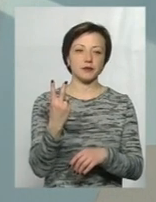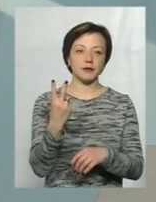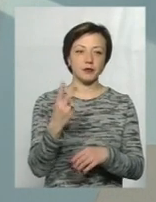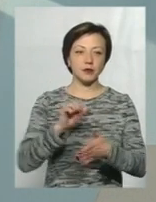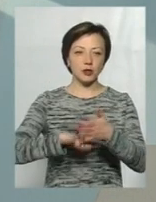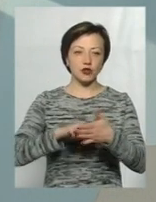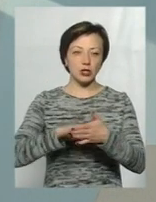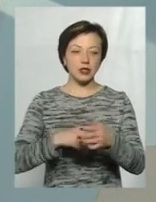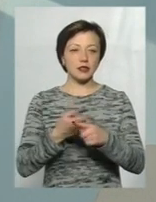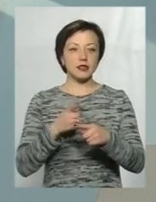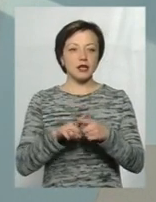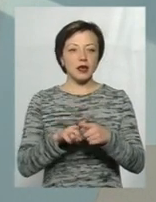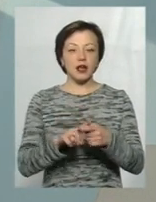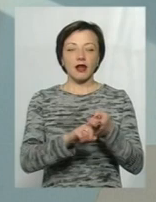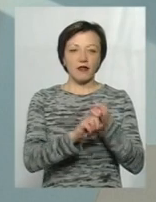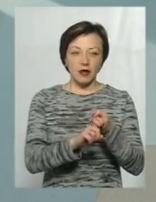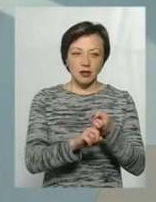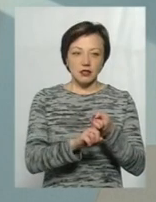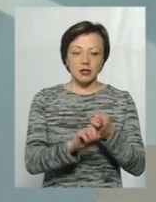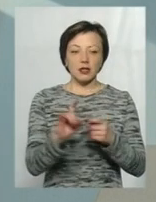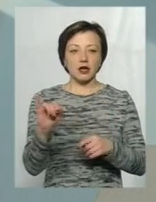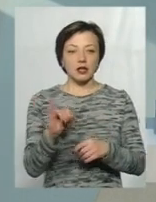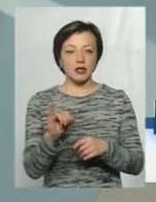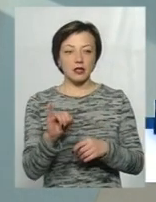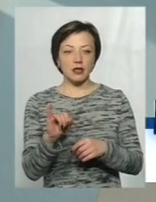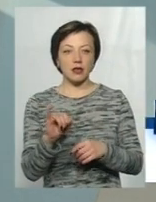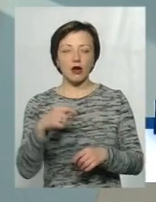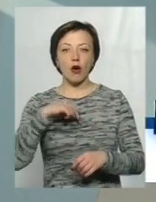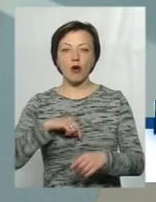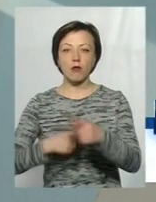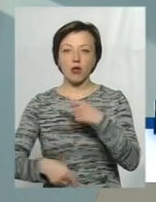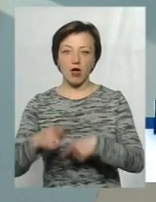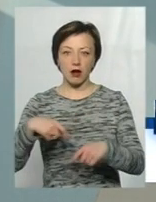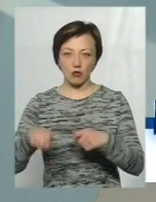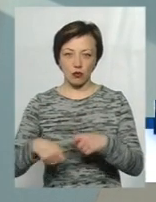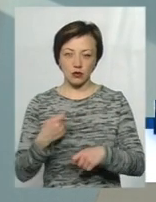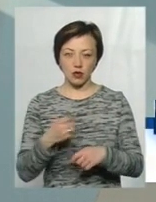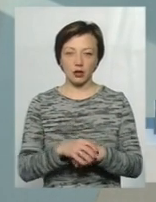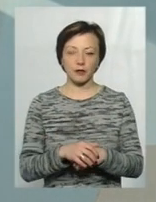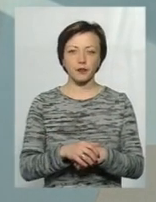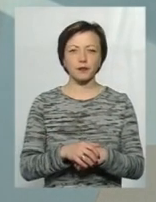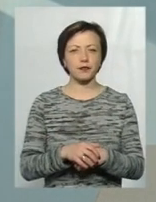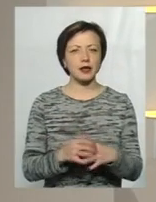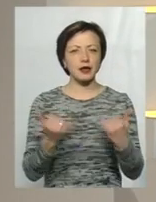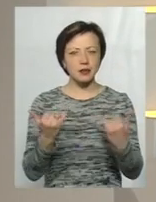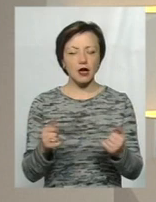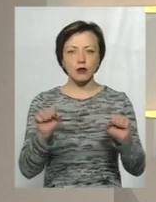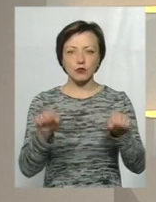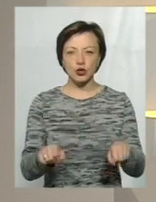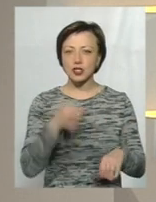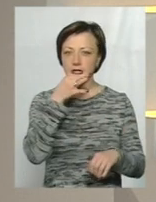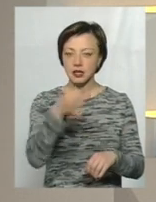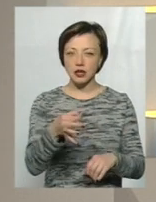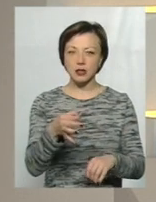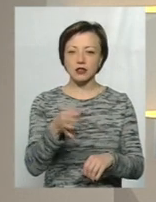дві причини – це інфекції і гормональні розлади. А зараз можна сказати про те, що